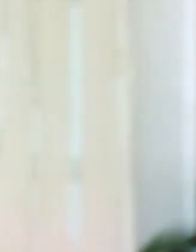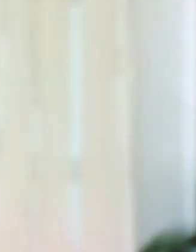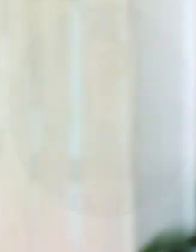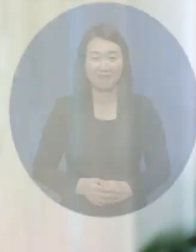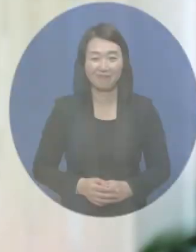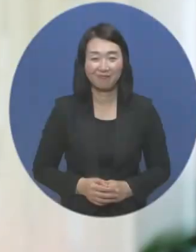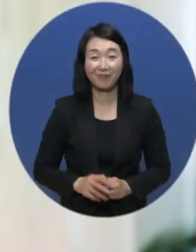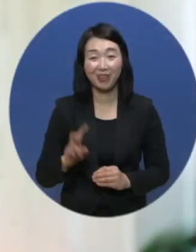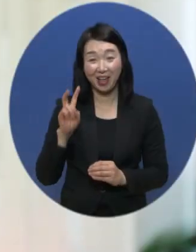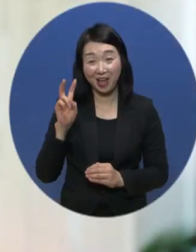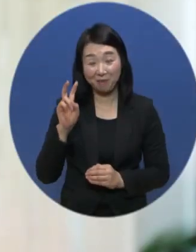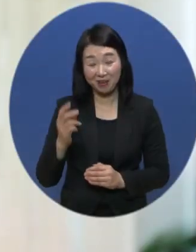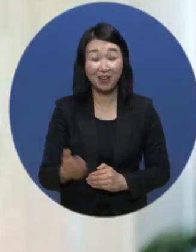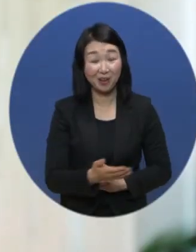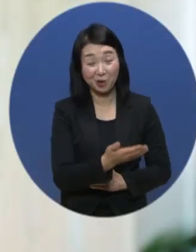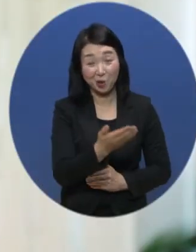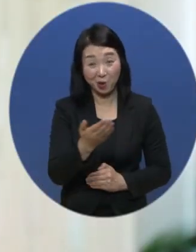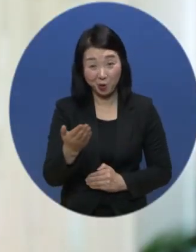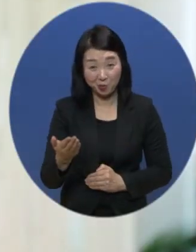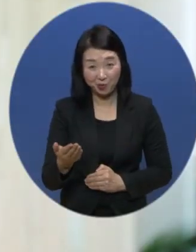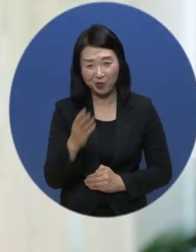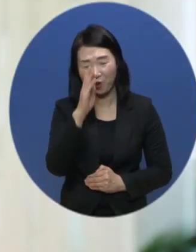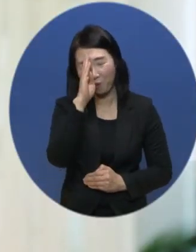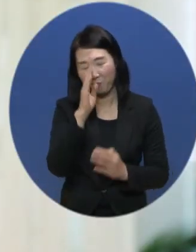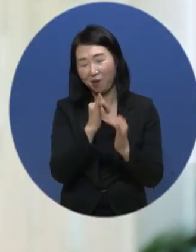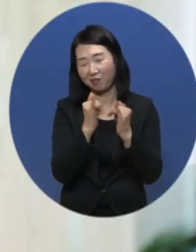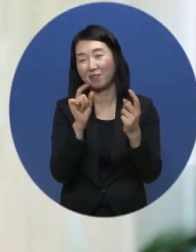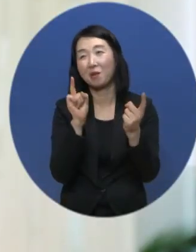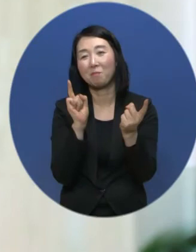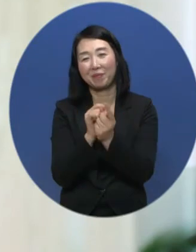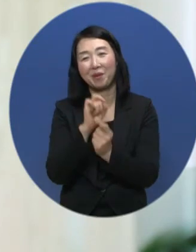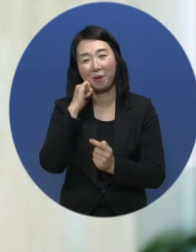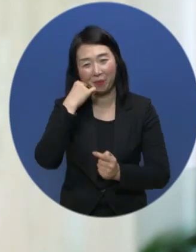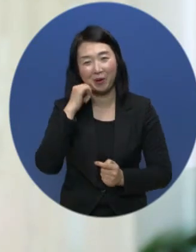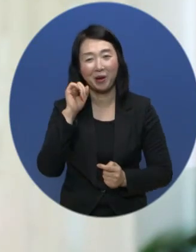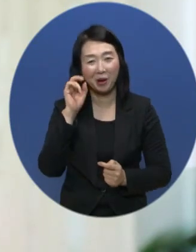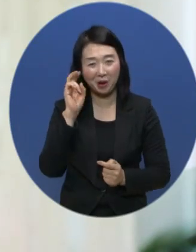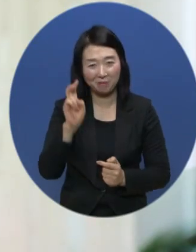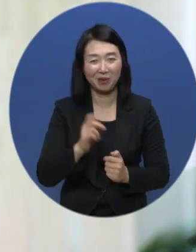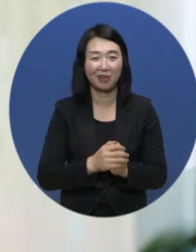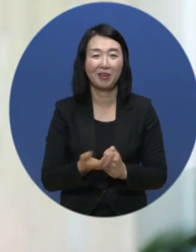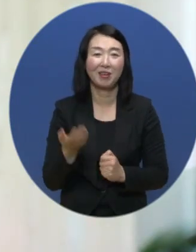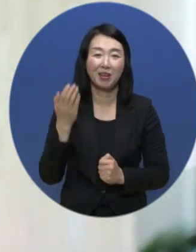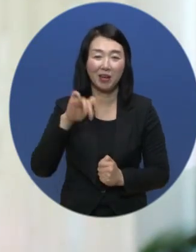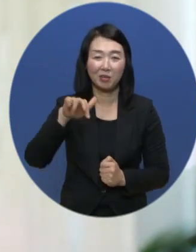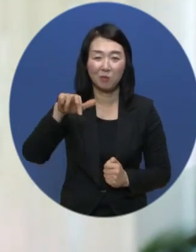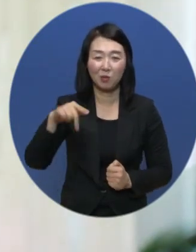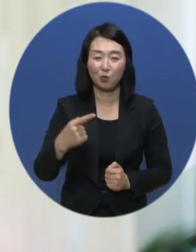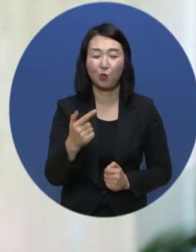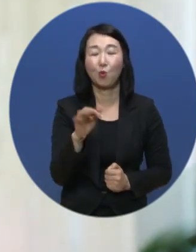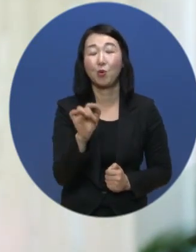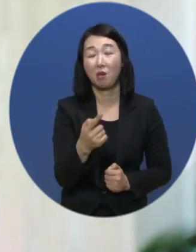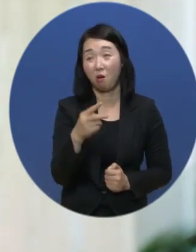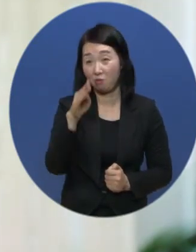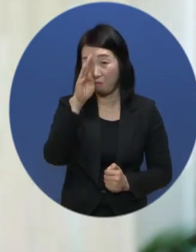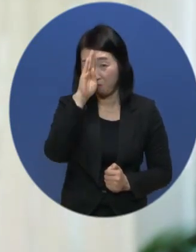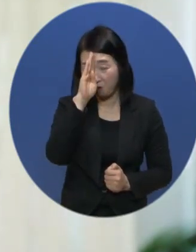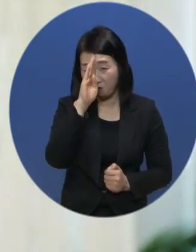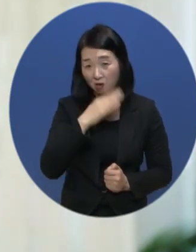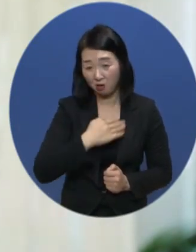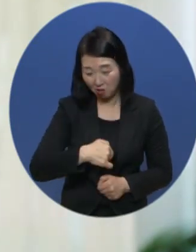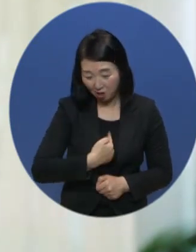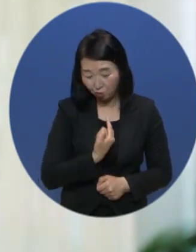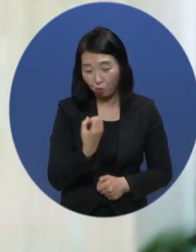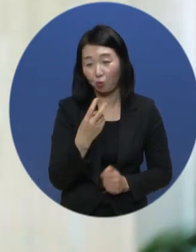아마도 여러분들이 조현병 환자분들을 만나기 힘들었을 것입니다. 하지만 조현병은 나 자신을 비롯해서